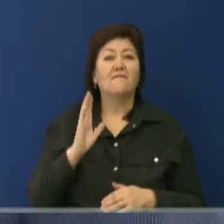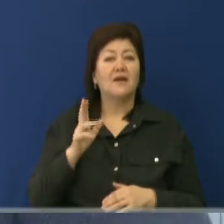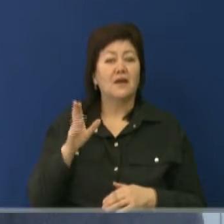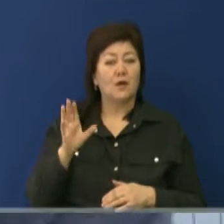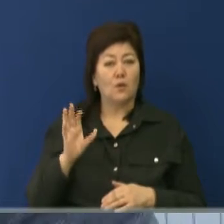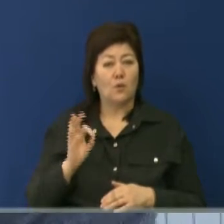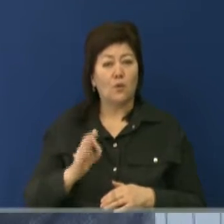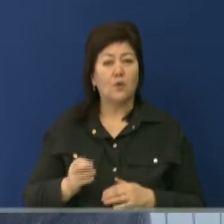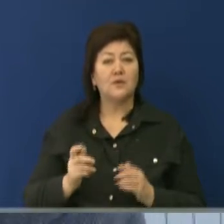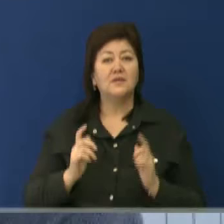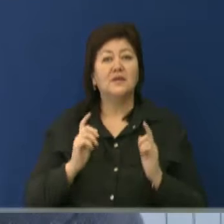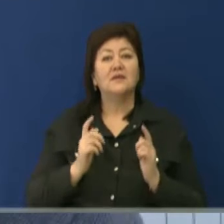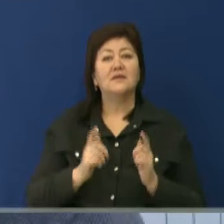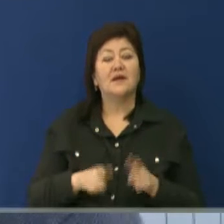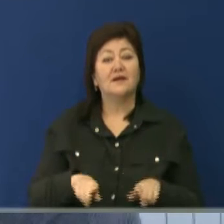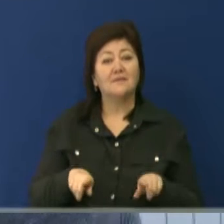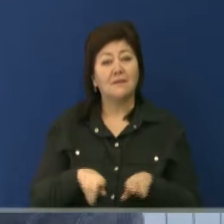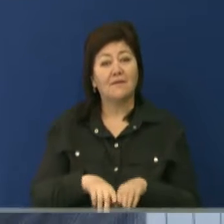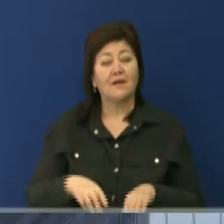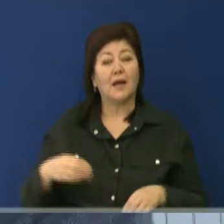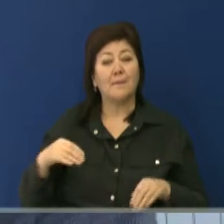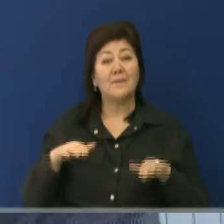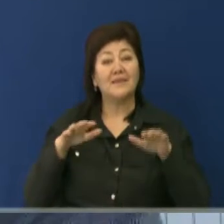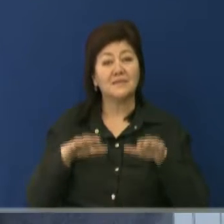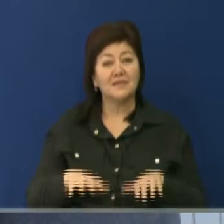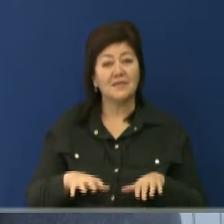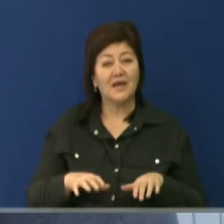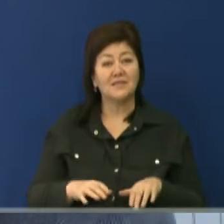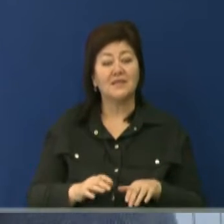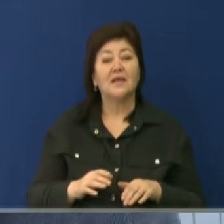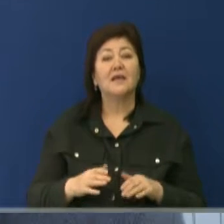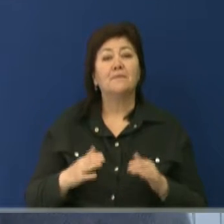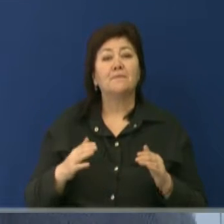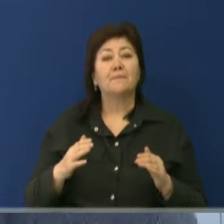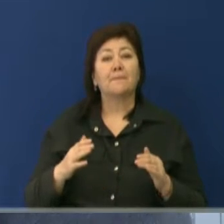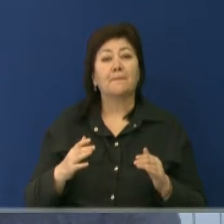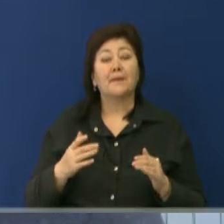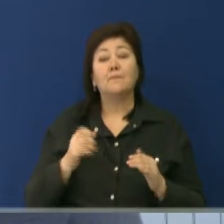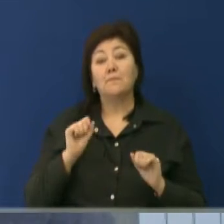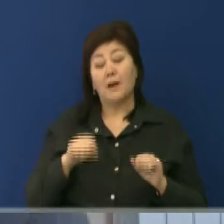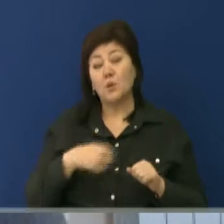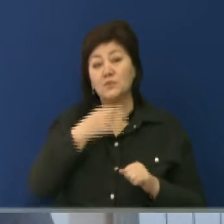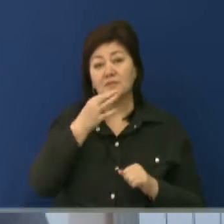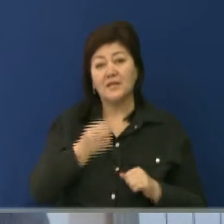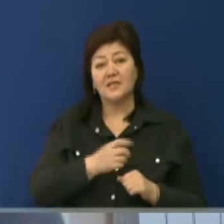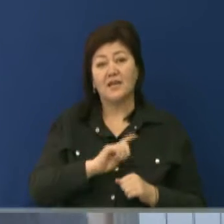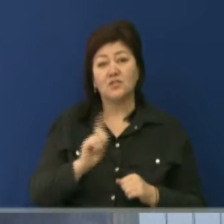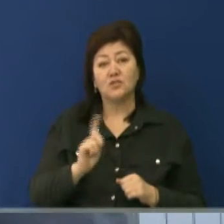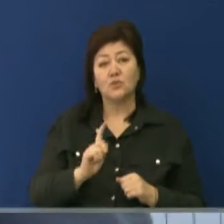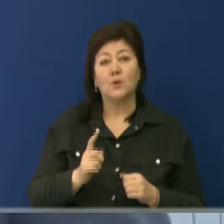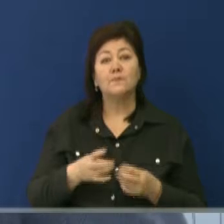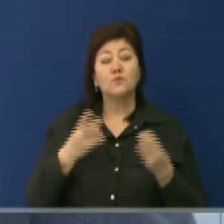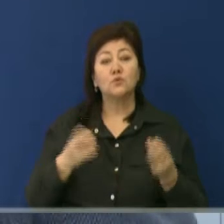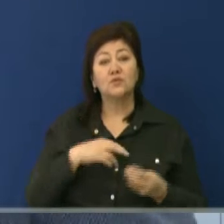қоғамдық келісім кеңесінің төрағасы ретінде еліміздің 30 жылда мәдениеттер тоғысына айналғанын сеніммен айта аламын. Біз бұған жиі назар аударуымыз